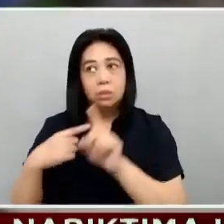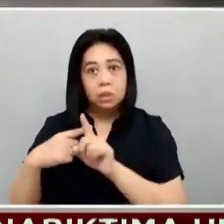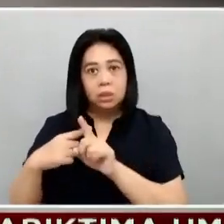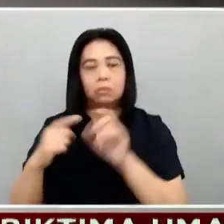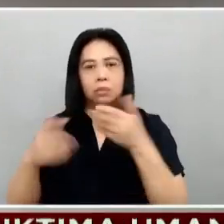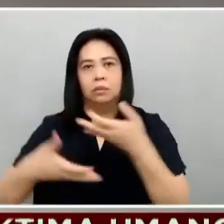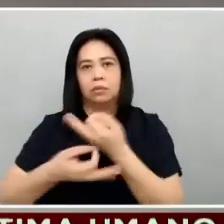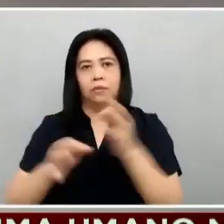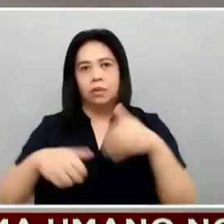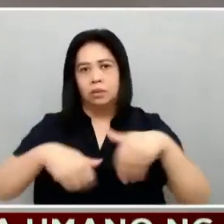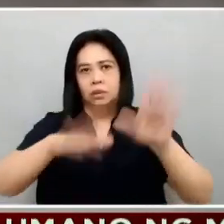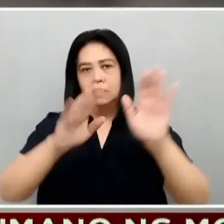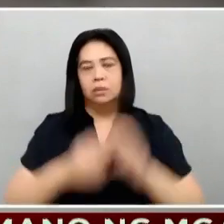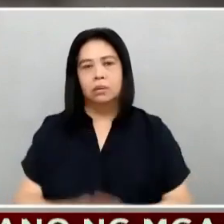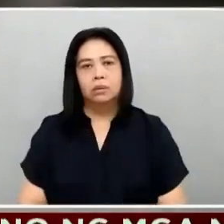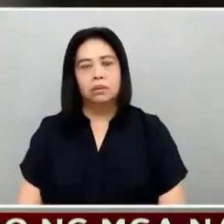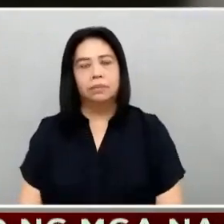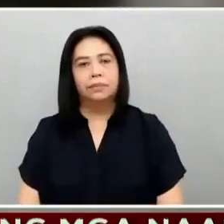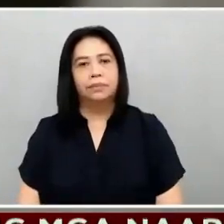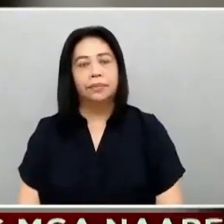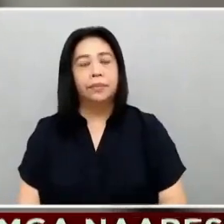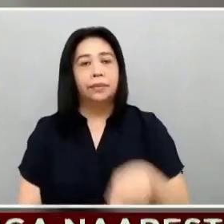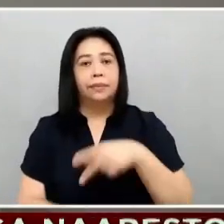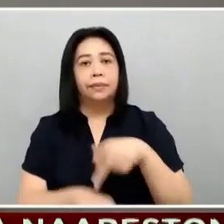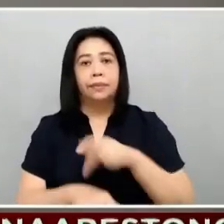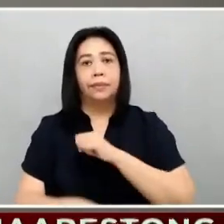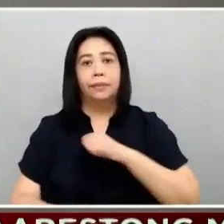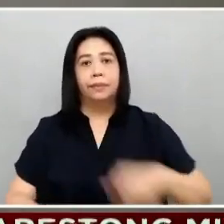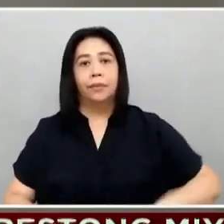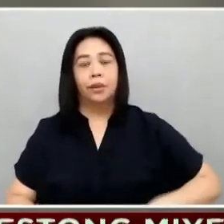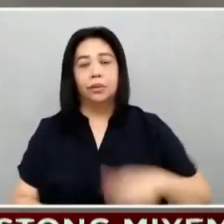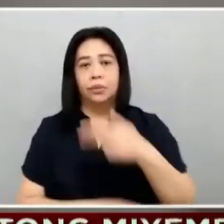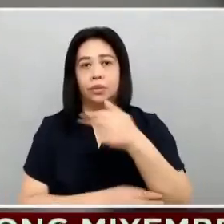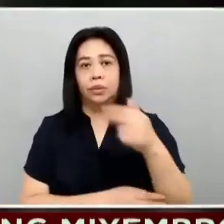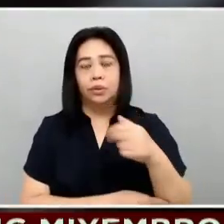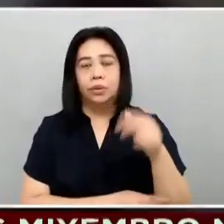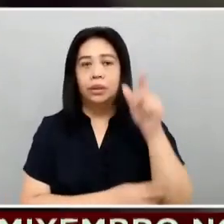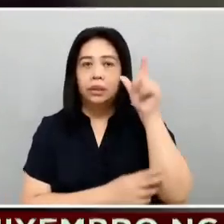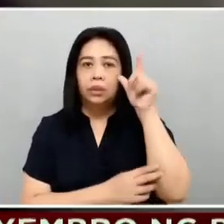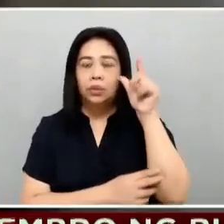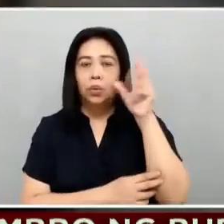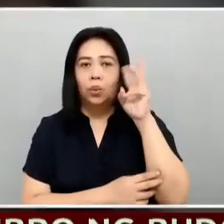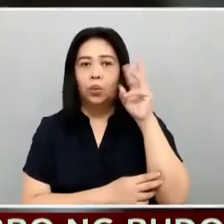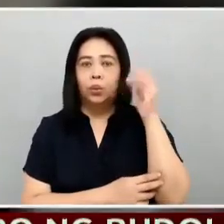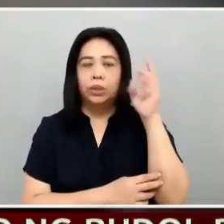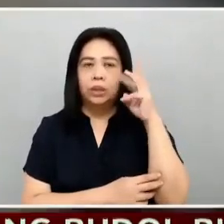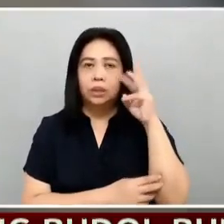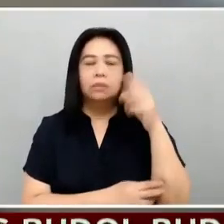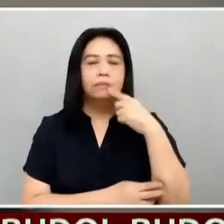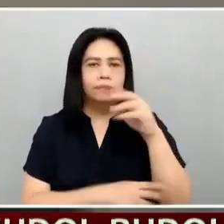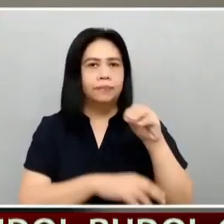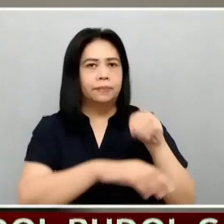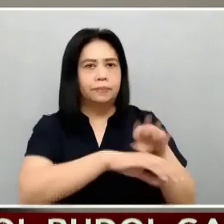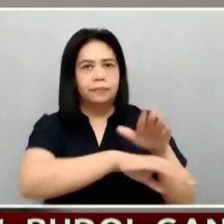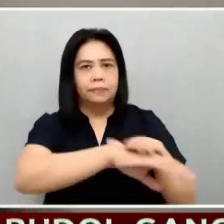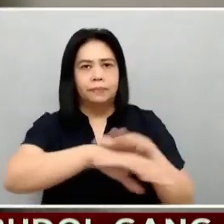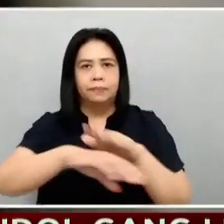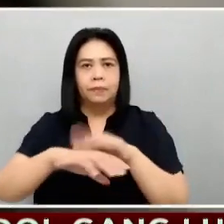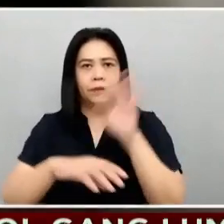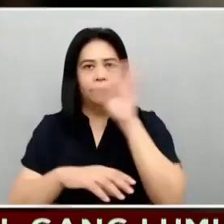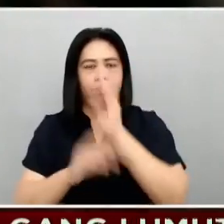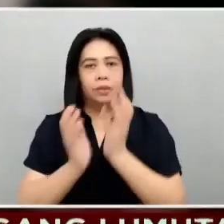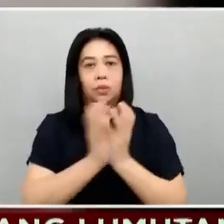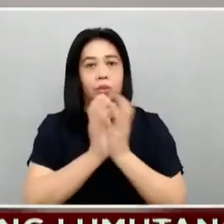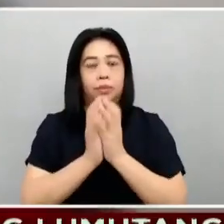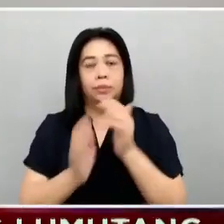ilalabas. Sabi naman ni Philippine Ambassador to Indonesia, Lee Yong Wee, na naabisuhan na nila ang Filipino community sa Indonesia